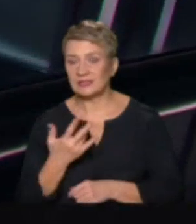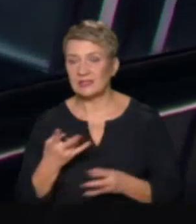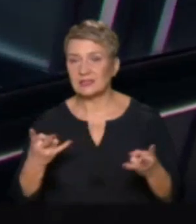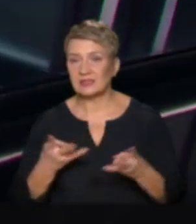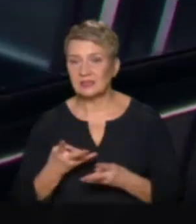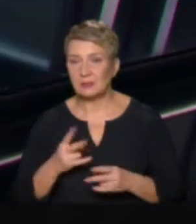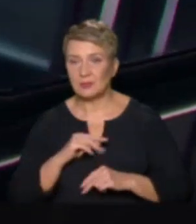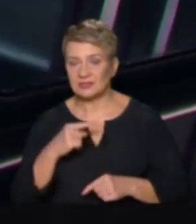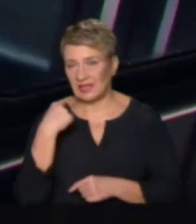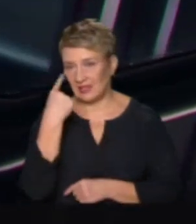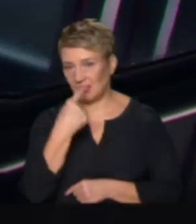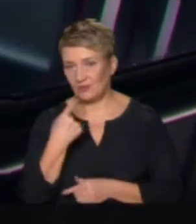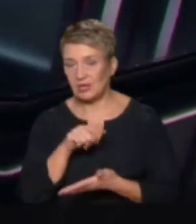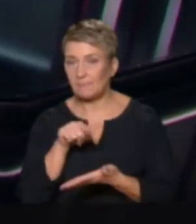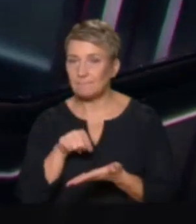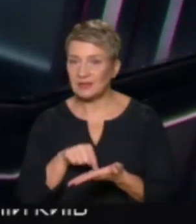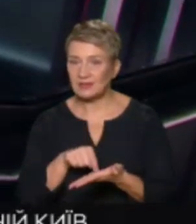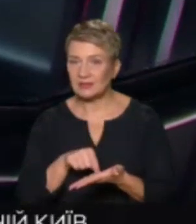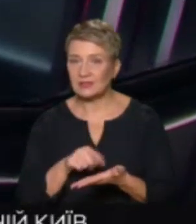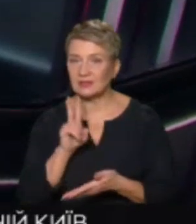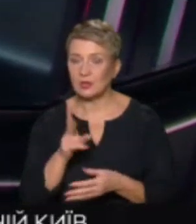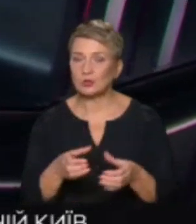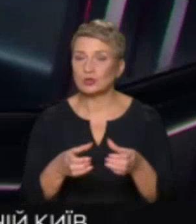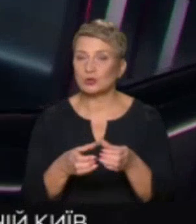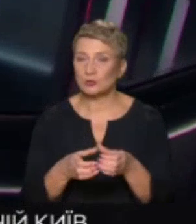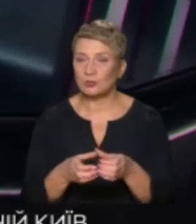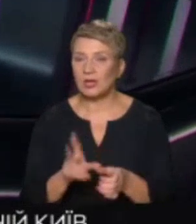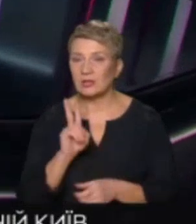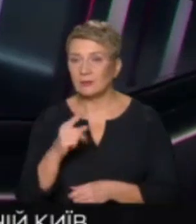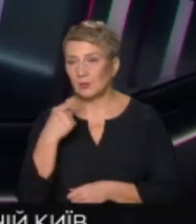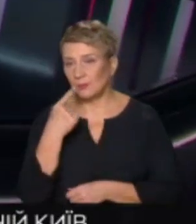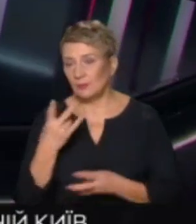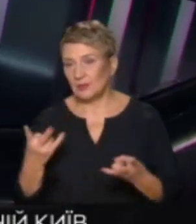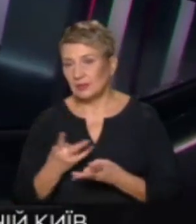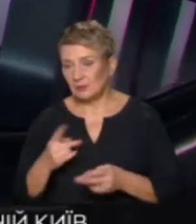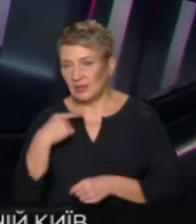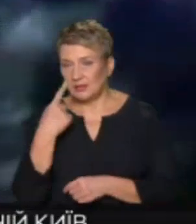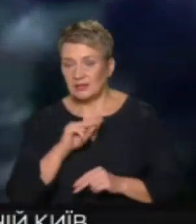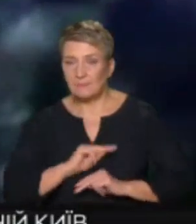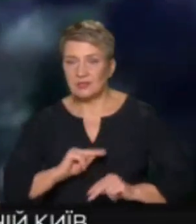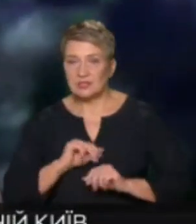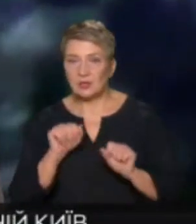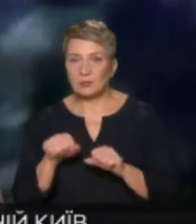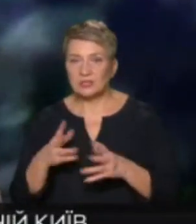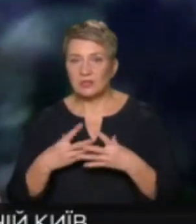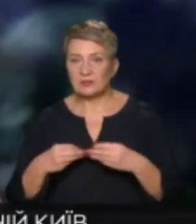це індивідуальне питання. Для когось група, для когось потрібно потім індивідуально працювати, бо, можливо, в родині